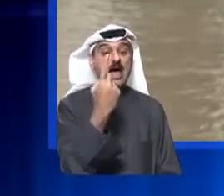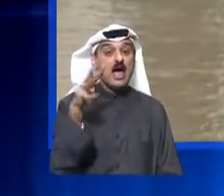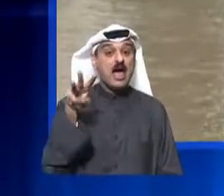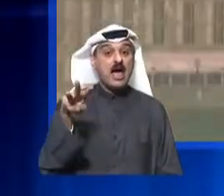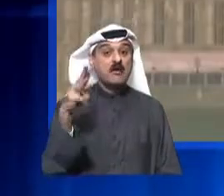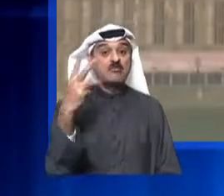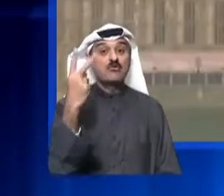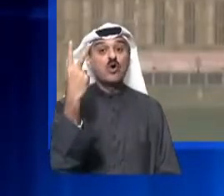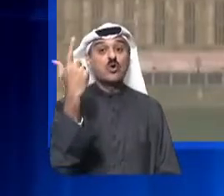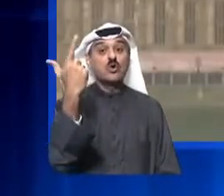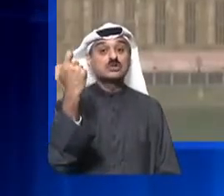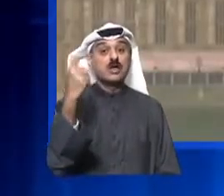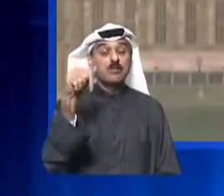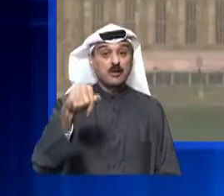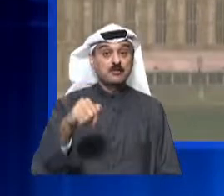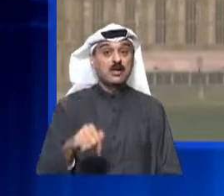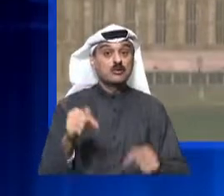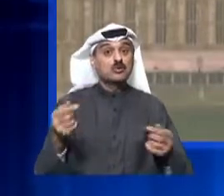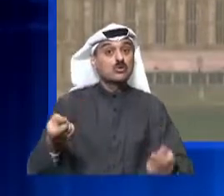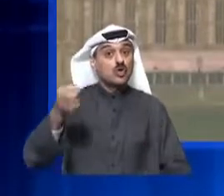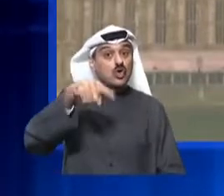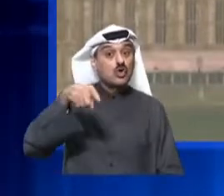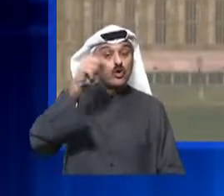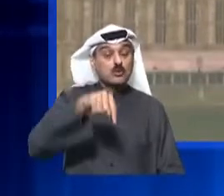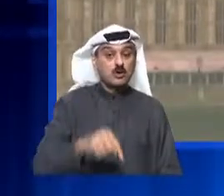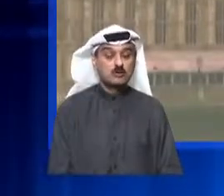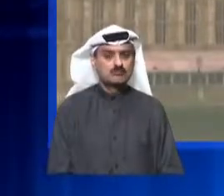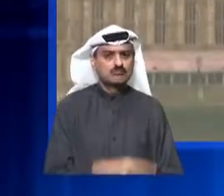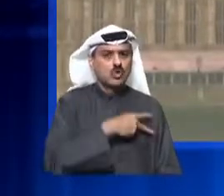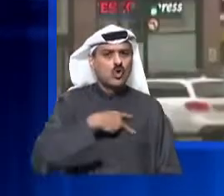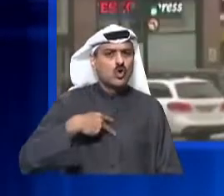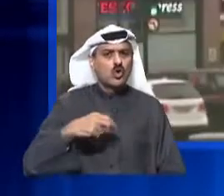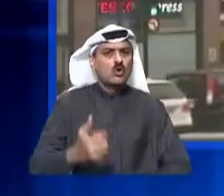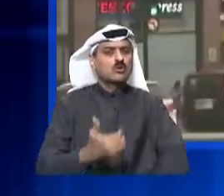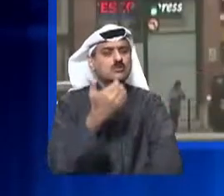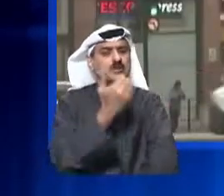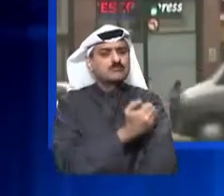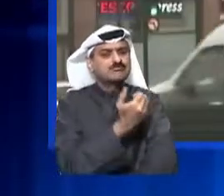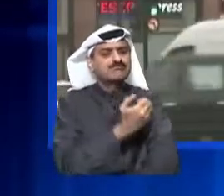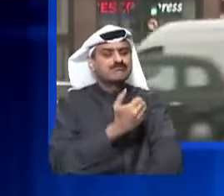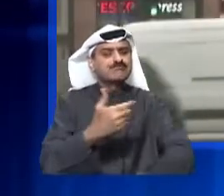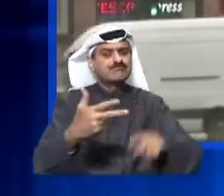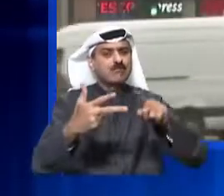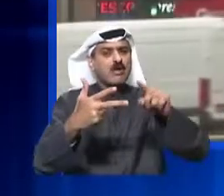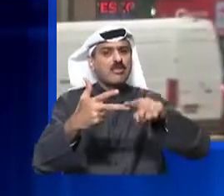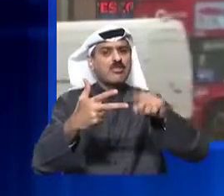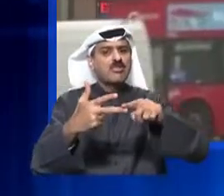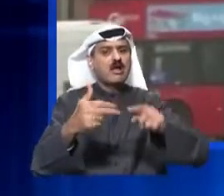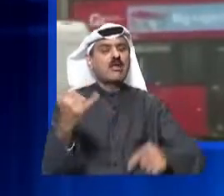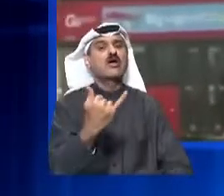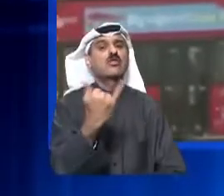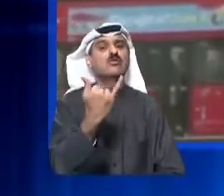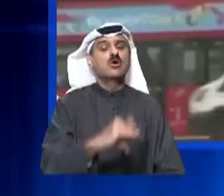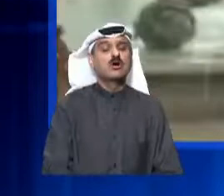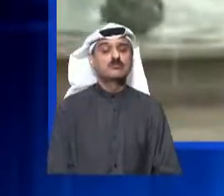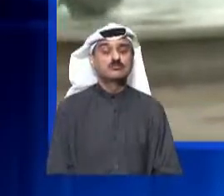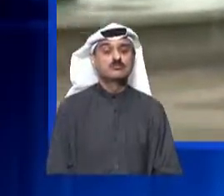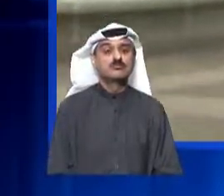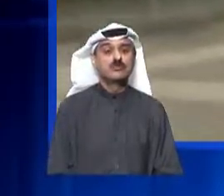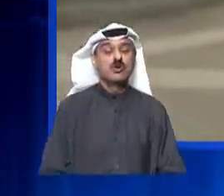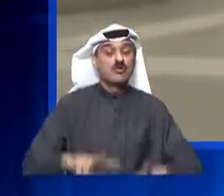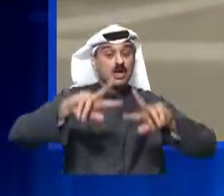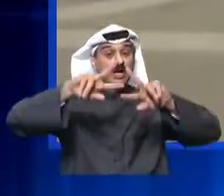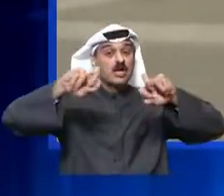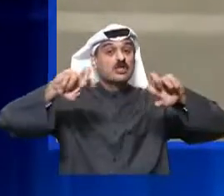الحكومة البريطانية بشكل أساسي تعول على الجرعة التعزيزية وهي الجرعة الثالثة، لكن هناك دراسة ظهرت